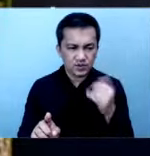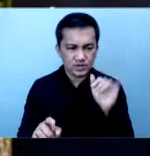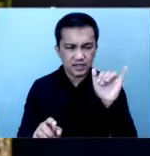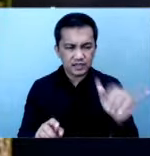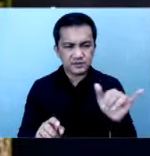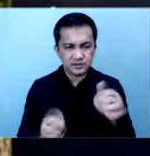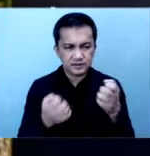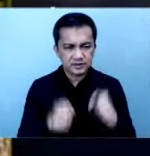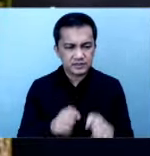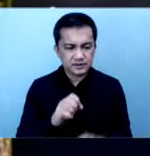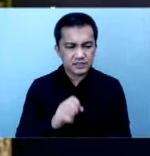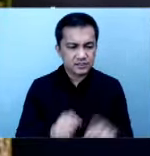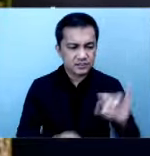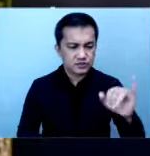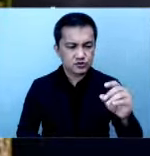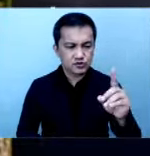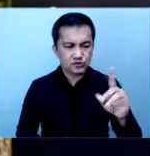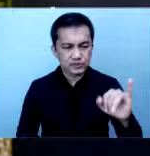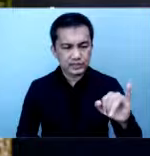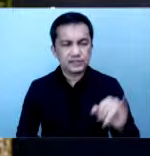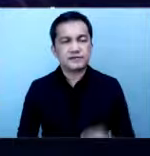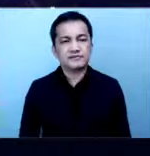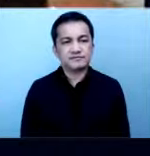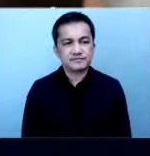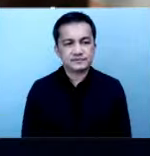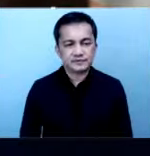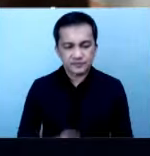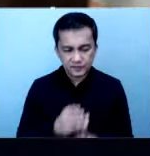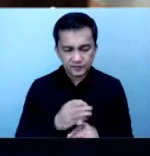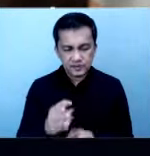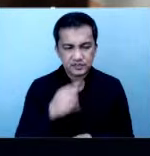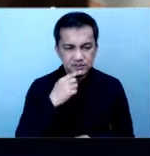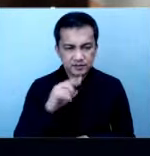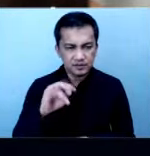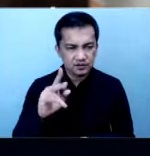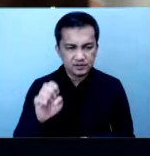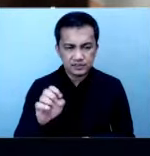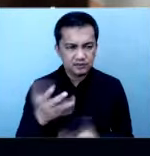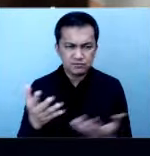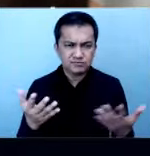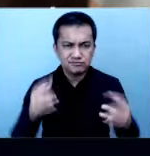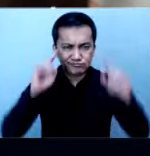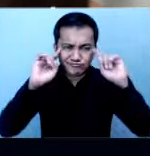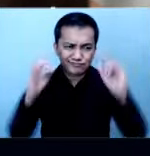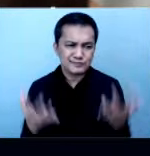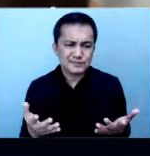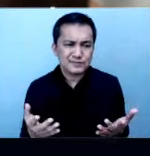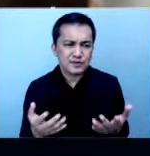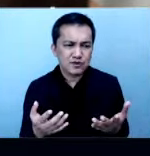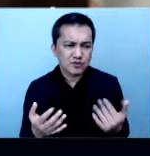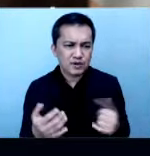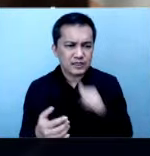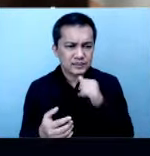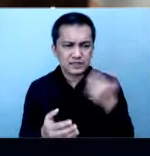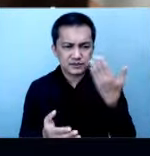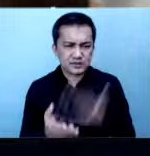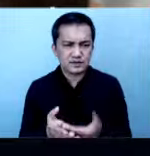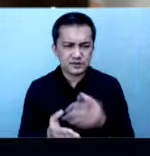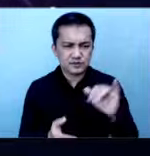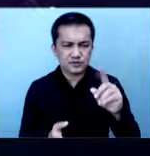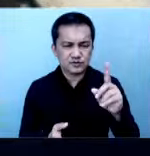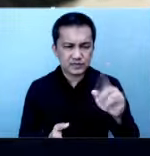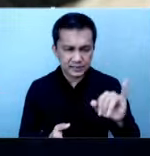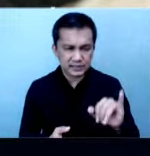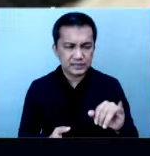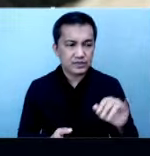si Jody Santa Maria. Diretso ang sinabi ni Claudine na wala siyang kinalaman kung bakit hindi nakadalo si Jody. Si